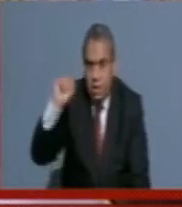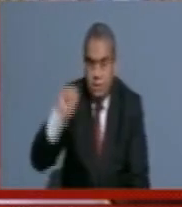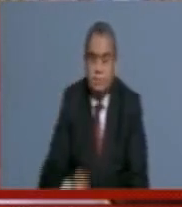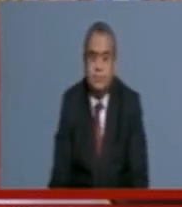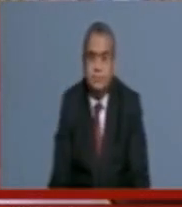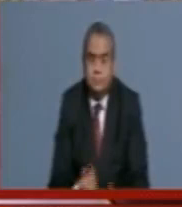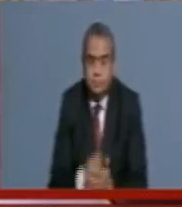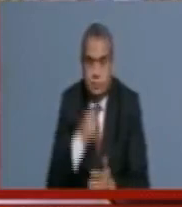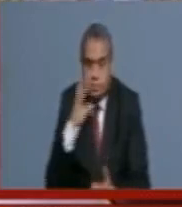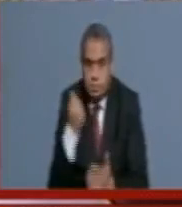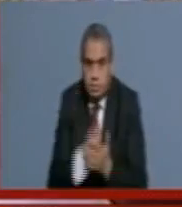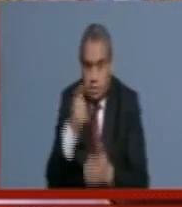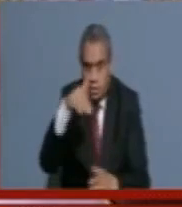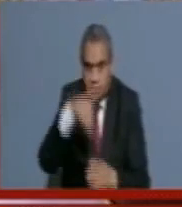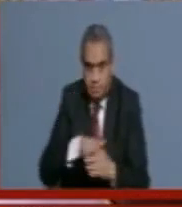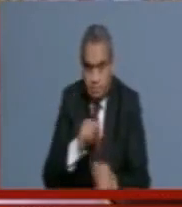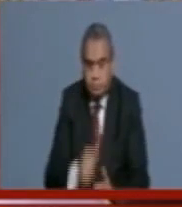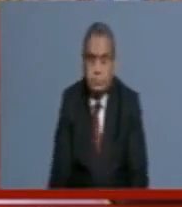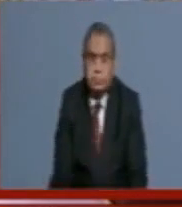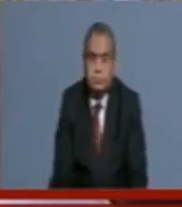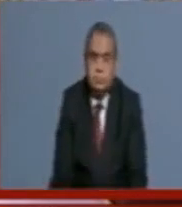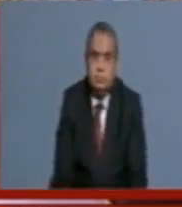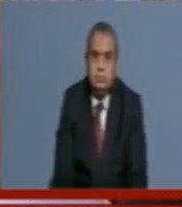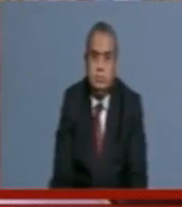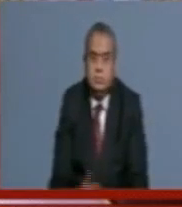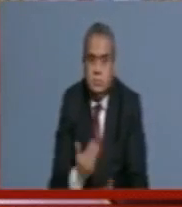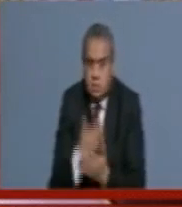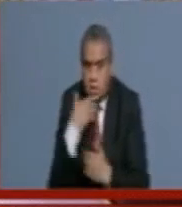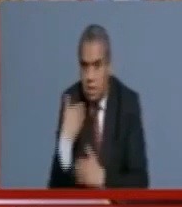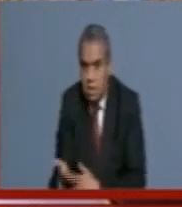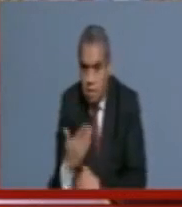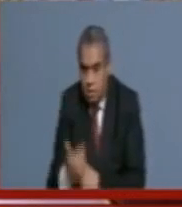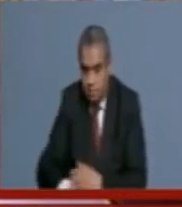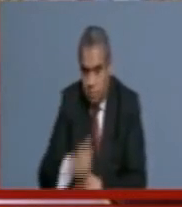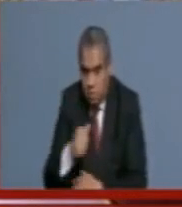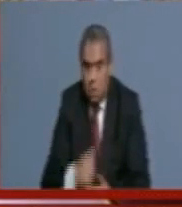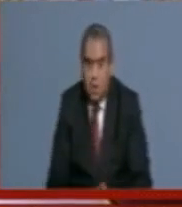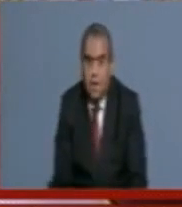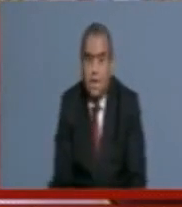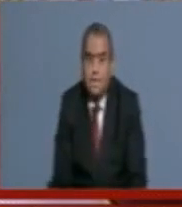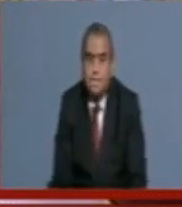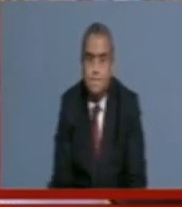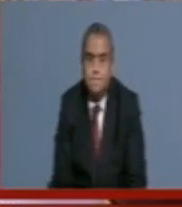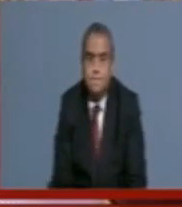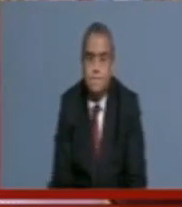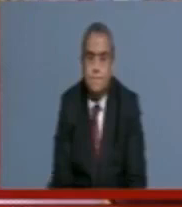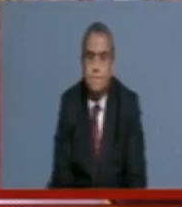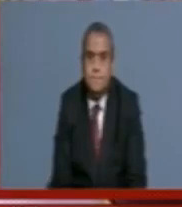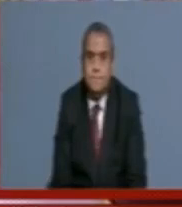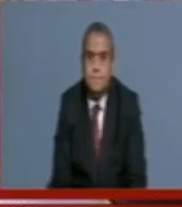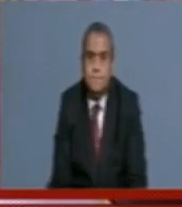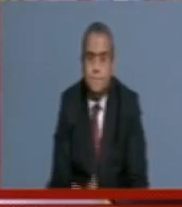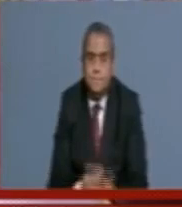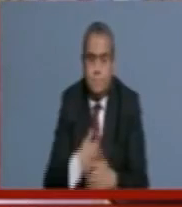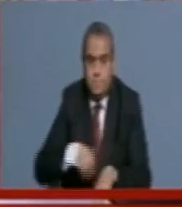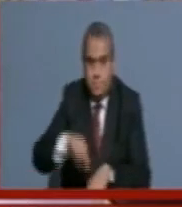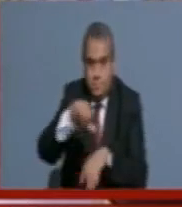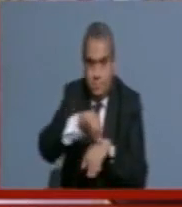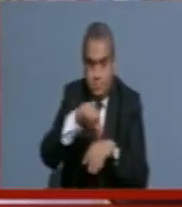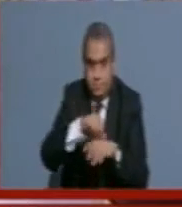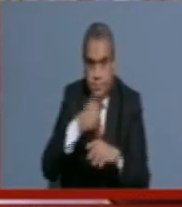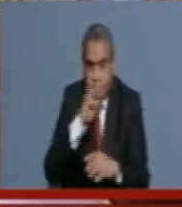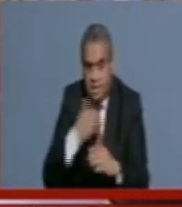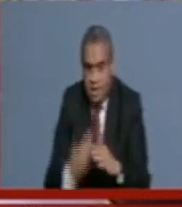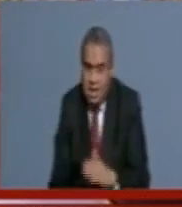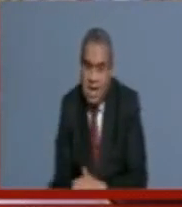للمرشحين وتم تقديمها مع في الأجهزة الأخرى اللي هي السكانر. السكان ده